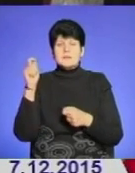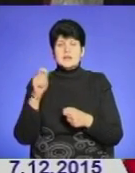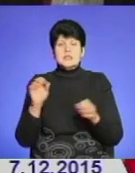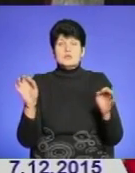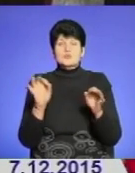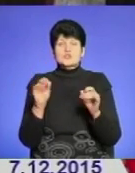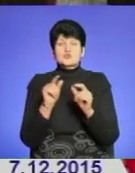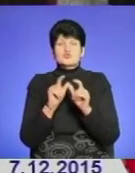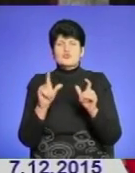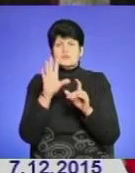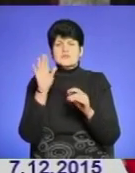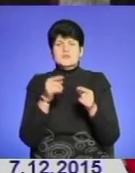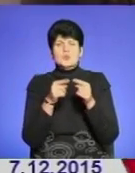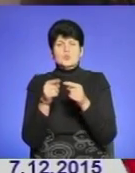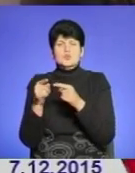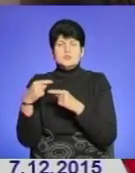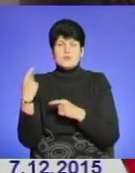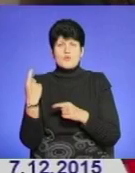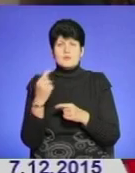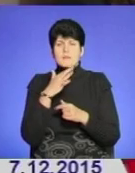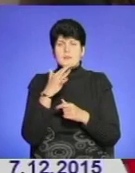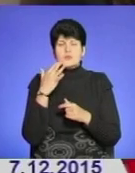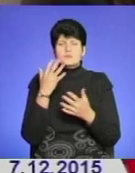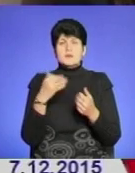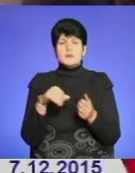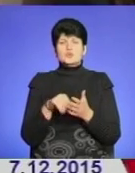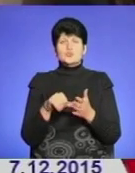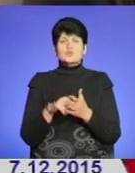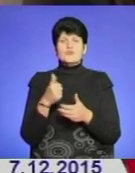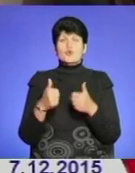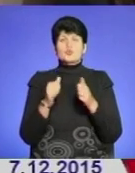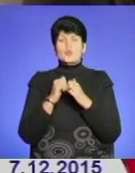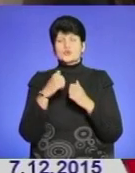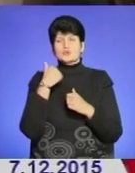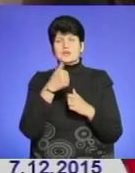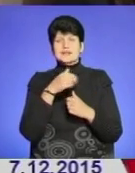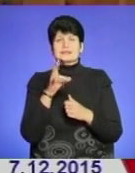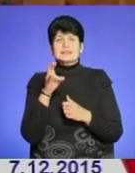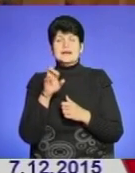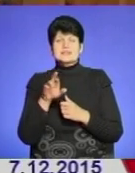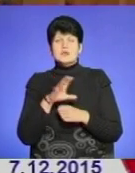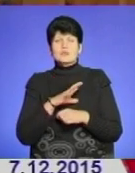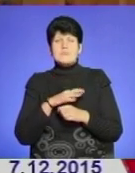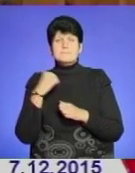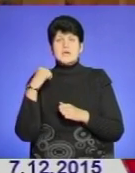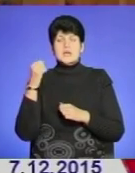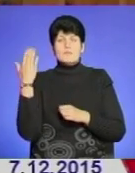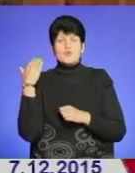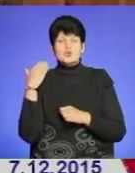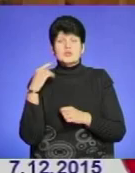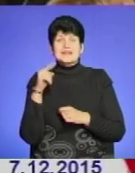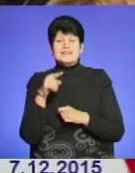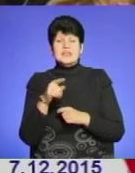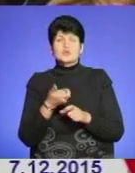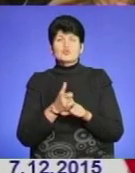музичну школу з усіх куточків області. Багато із них беруть участь у конкурсі щороку. Настя торік була переможницею, тому для неї